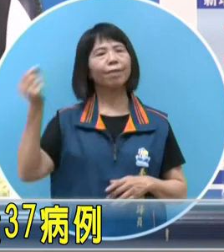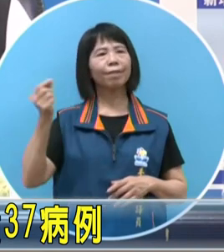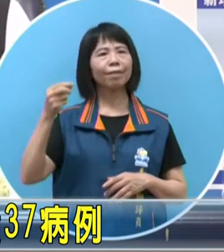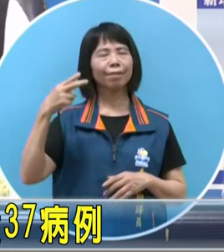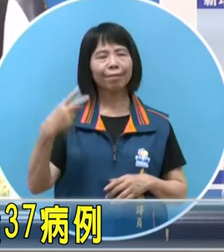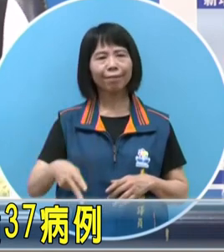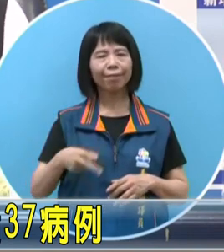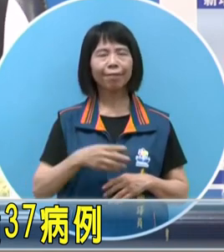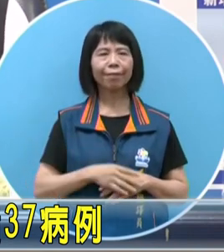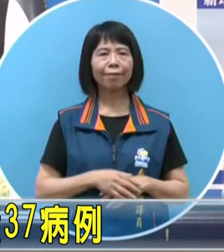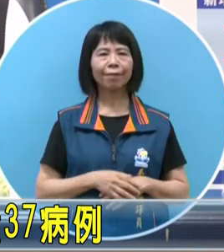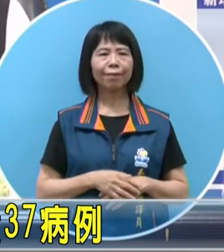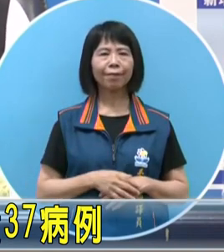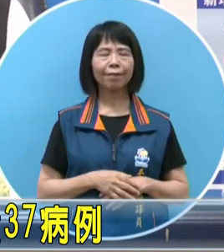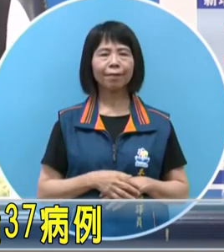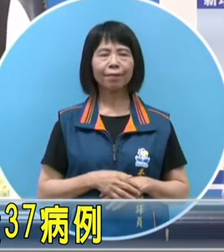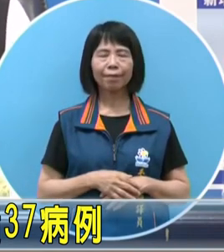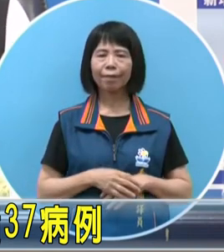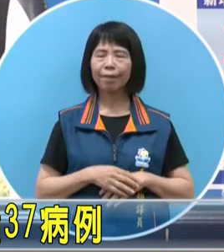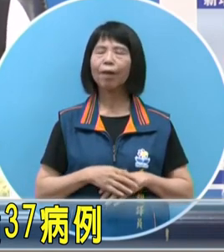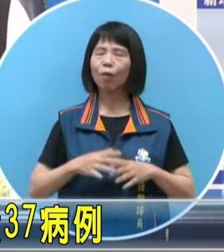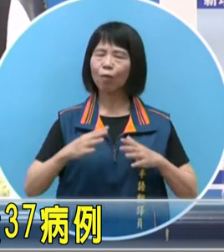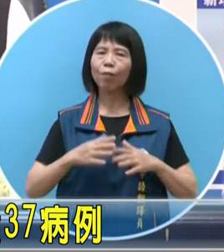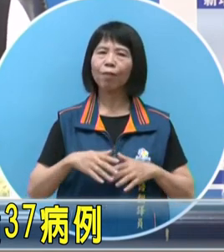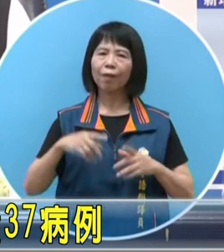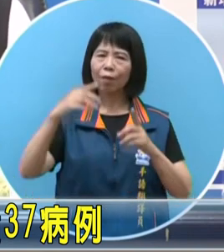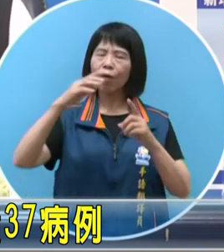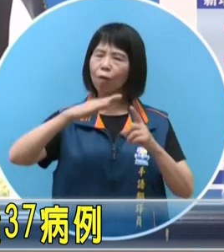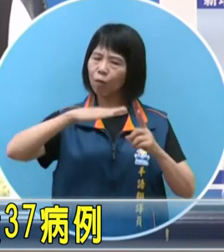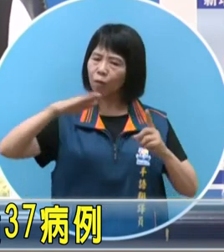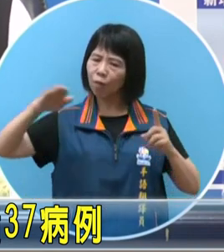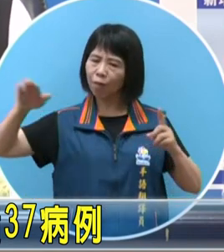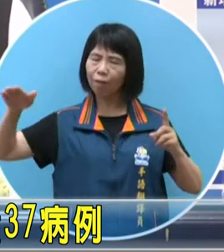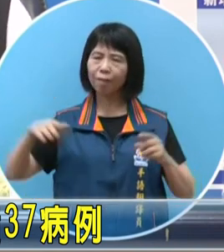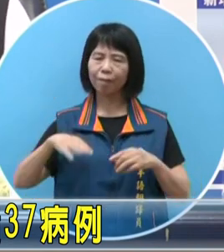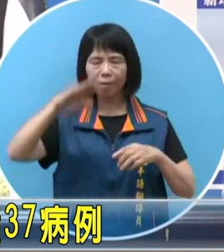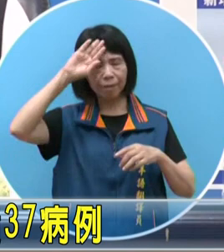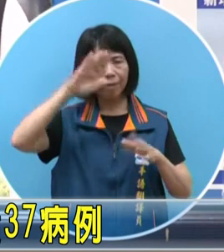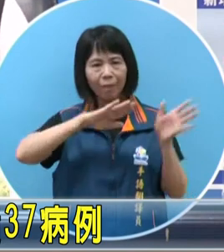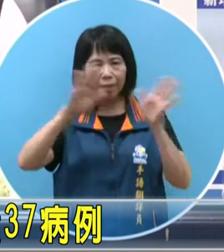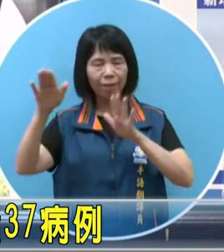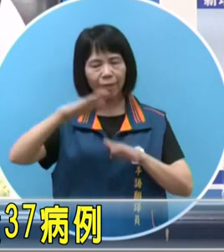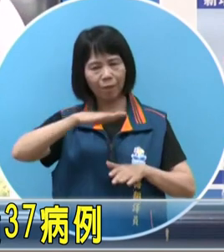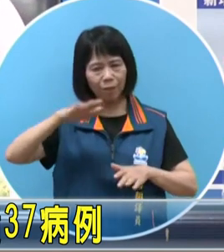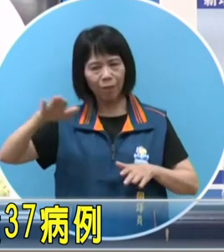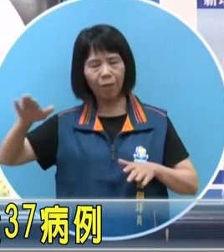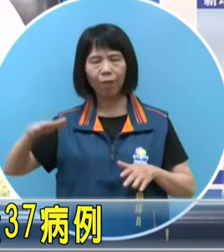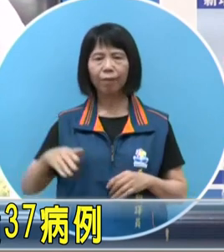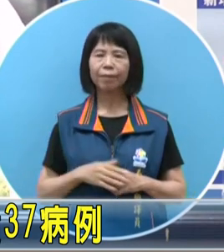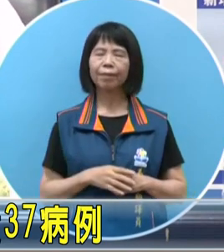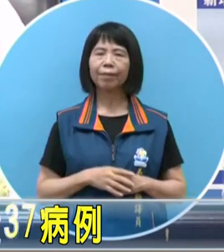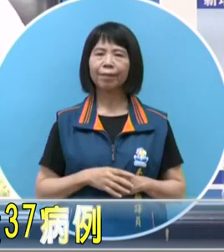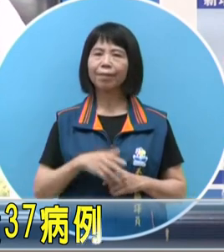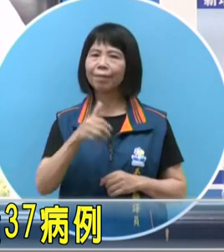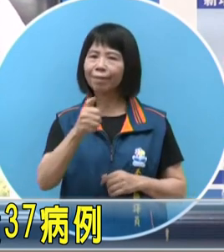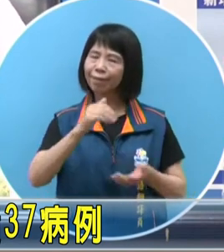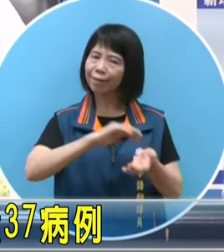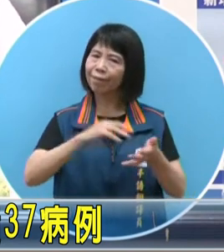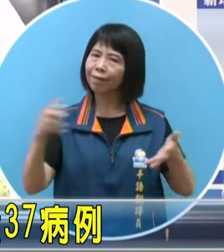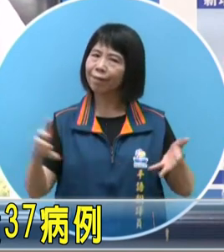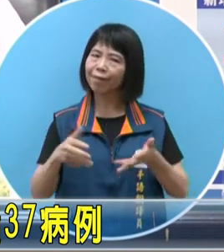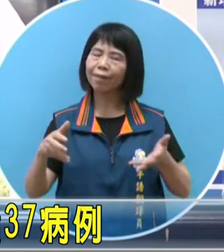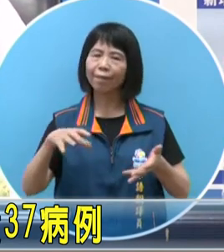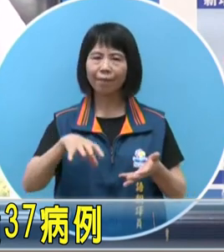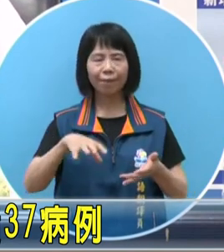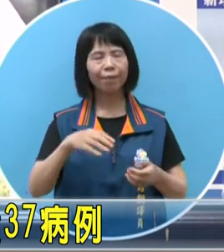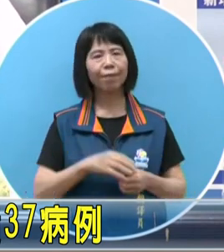且已经这个很平稳，在这个病情的部分很平稳。我要谢谢医疗单位，我更要